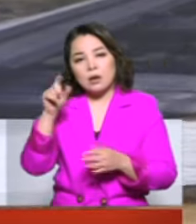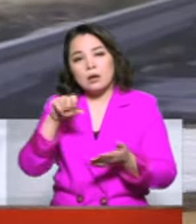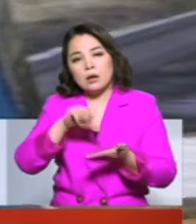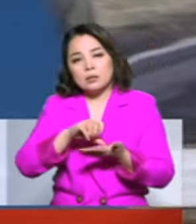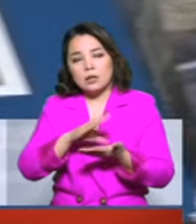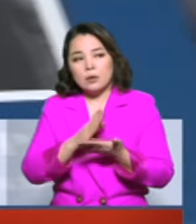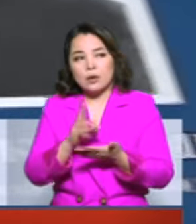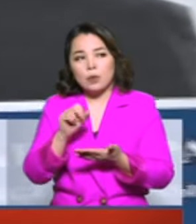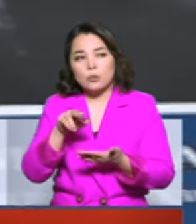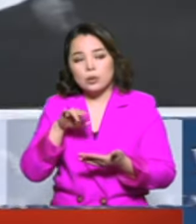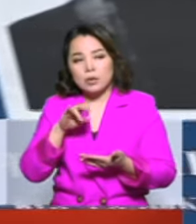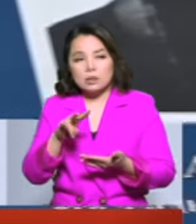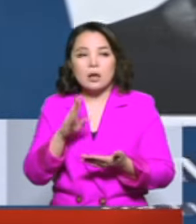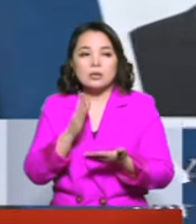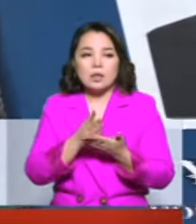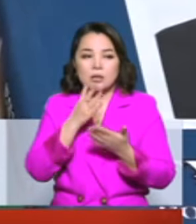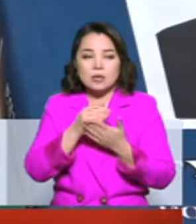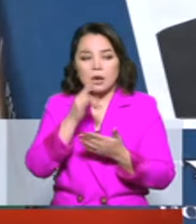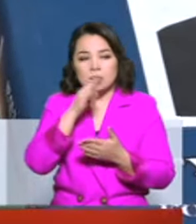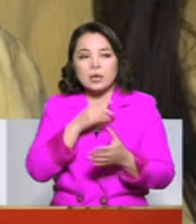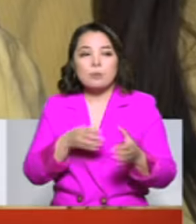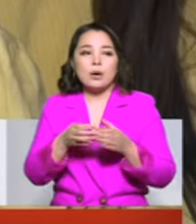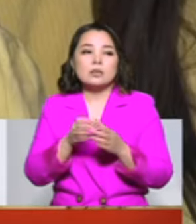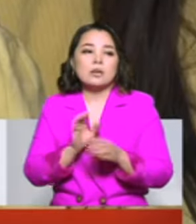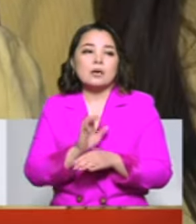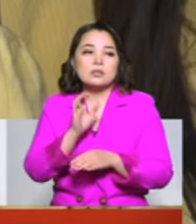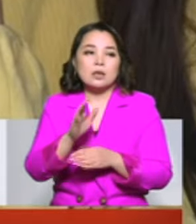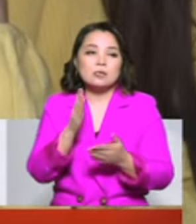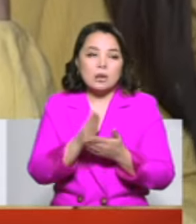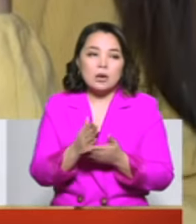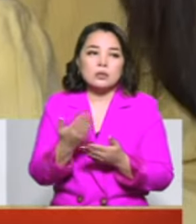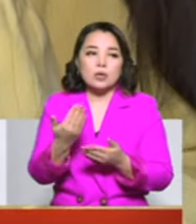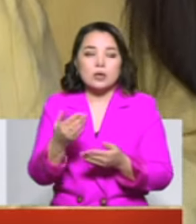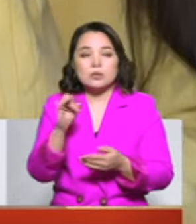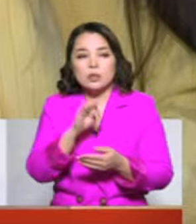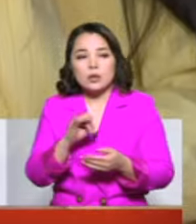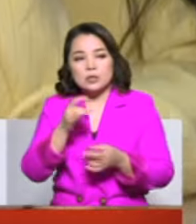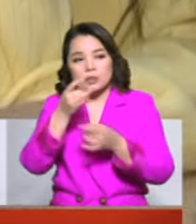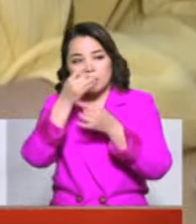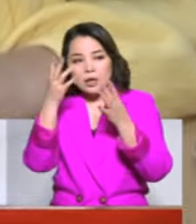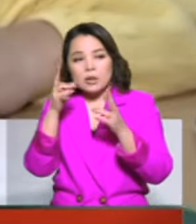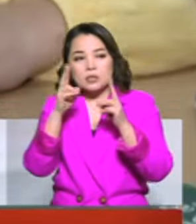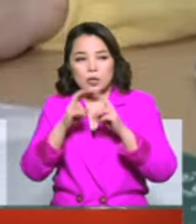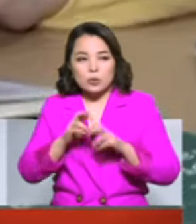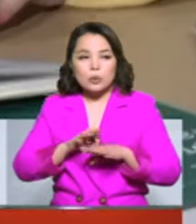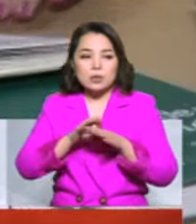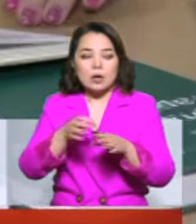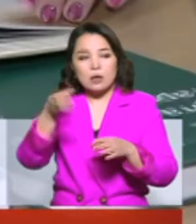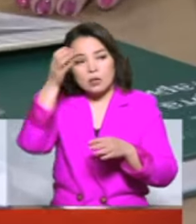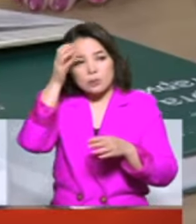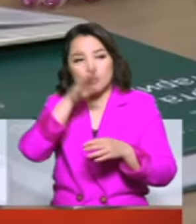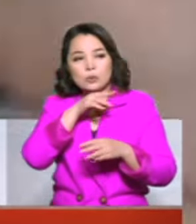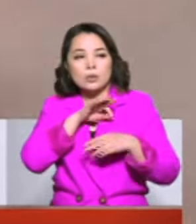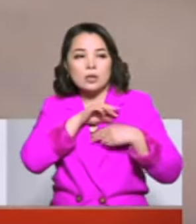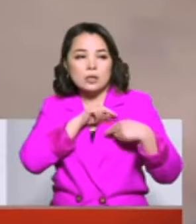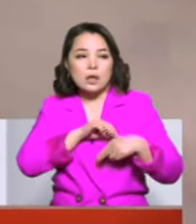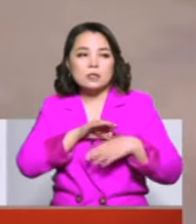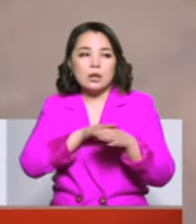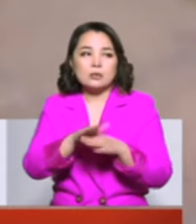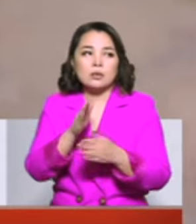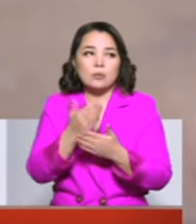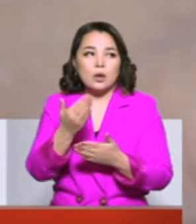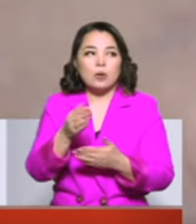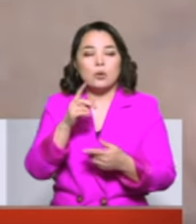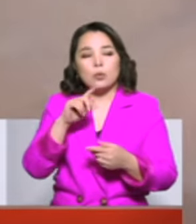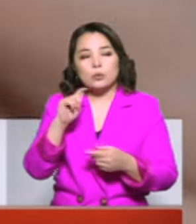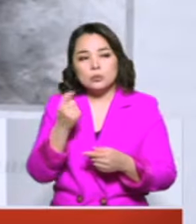туралы Капустин яр полигоны, қазақ депортациясы және өлкенің тарихи мәдени ескерткіштері жайлы ғылыми еңбектері жарық көрді. Келешекте